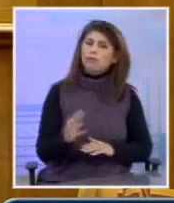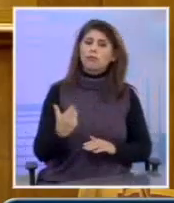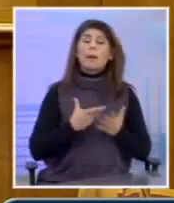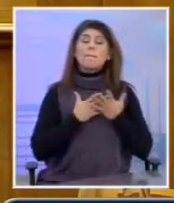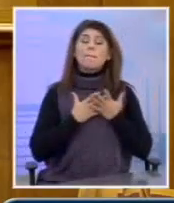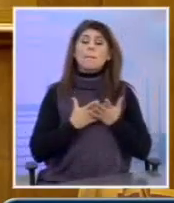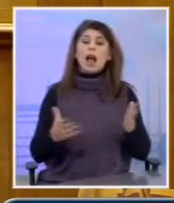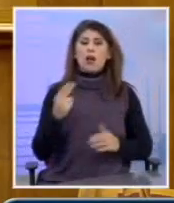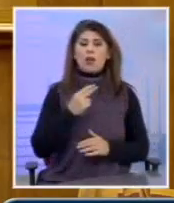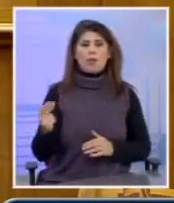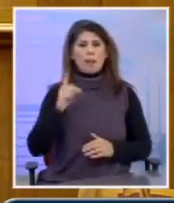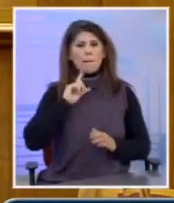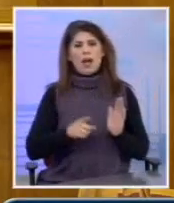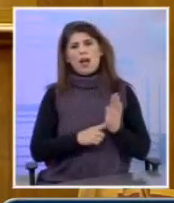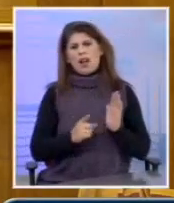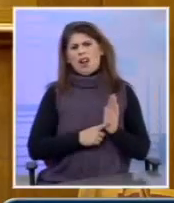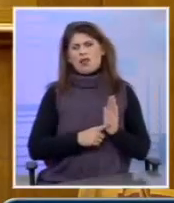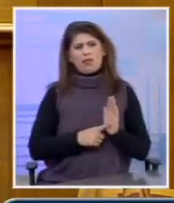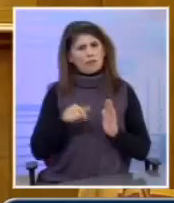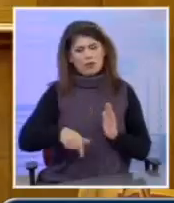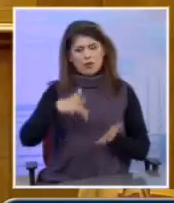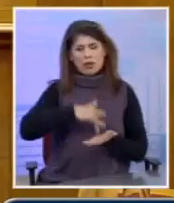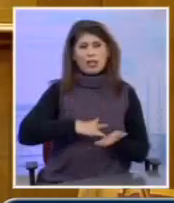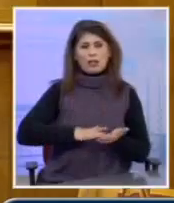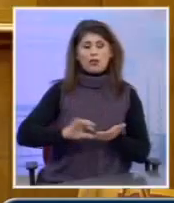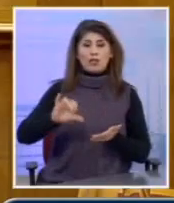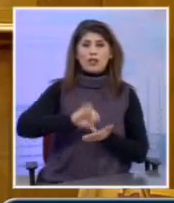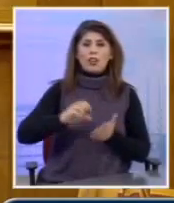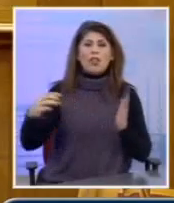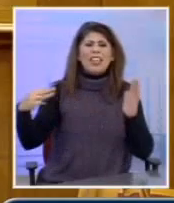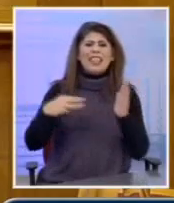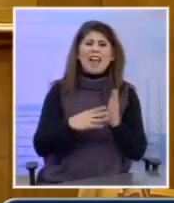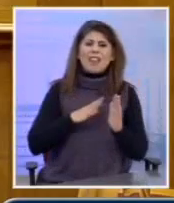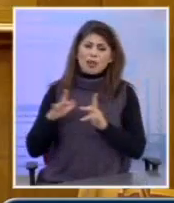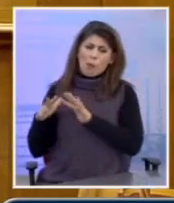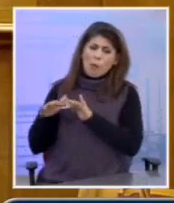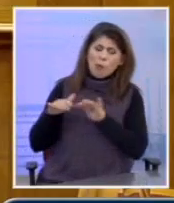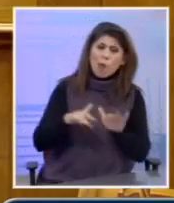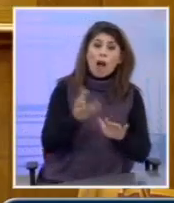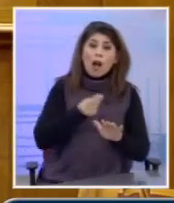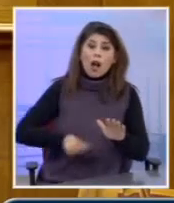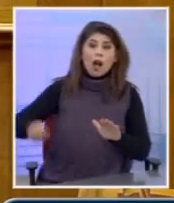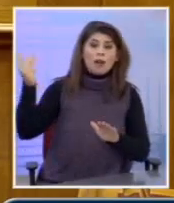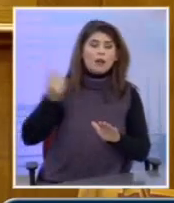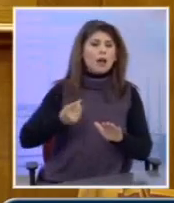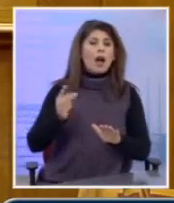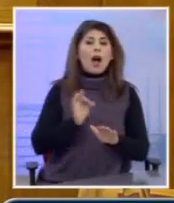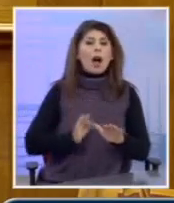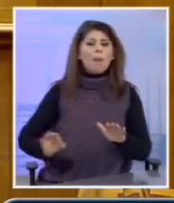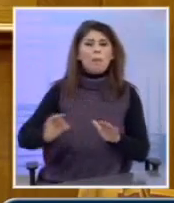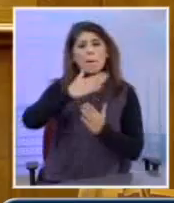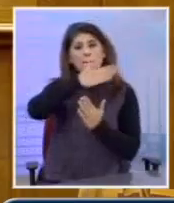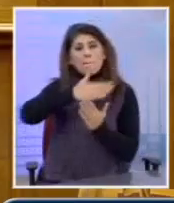μεγάλο ζήτημα παραβατικότητας στο κέντρο της Αθήνας. Εδώ έχουμε ροές χιλιάδων ανθρώπων, οι οποίοι την πλειοψηφία τους προέρχονται από μεσαία τάξη,